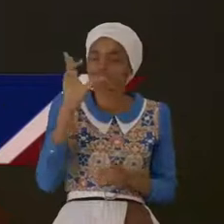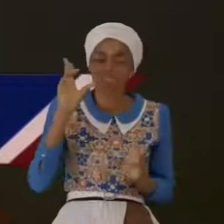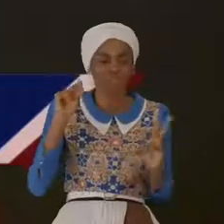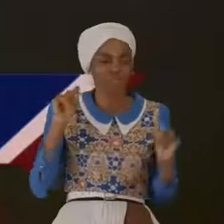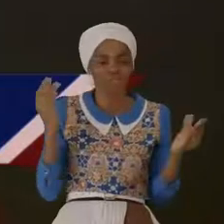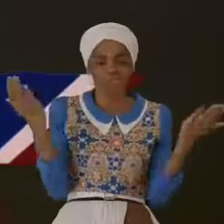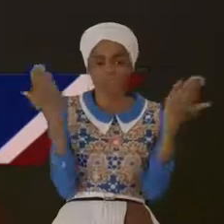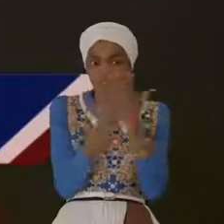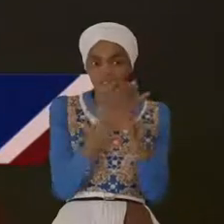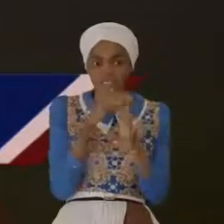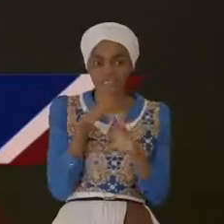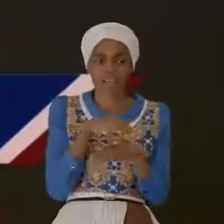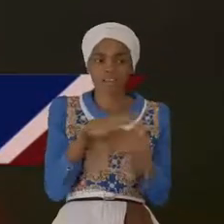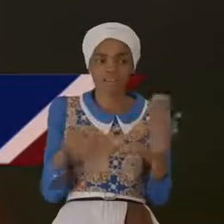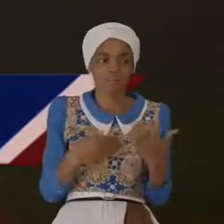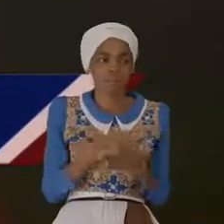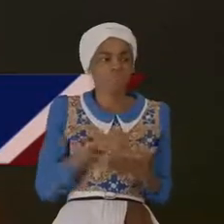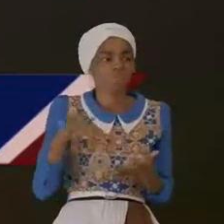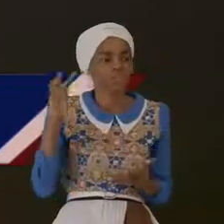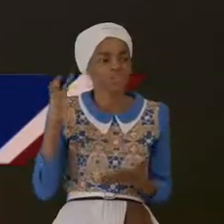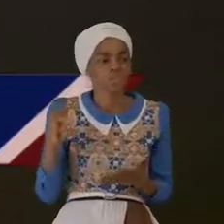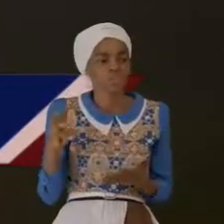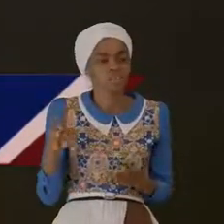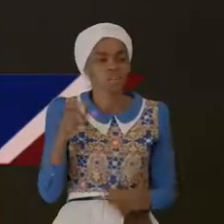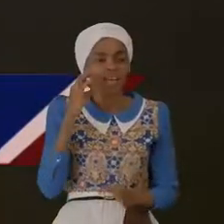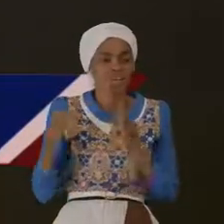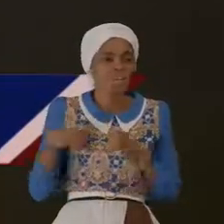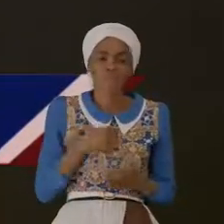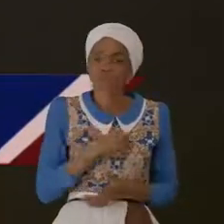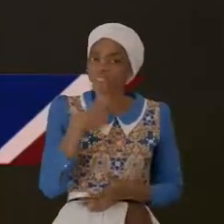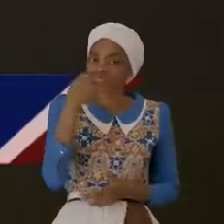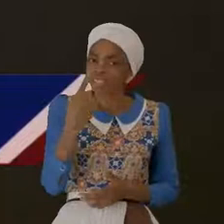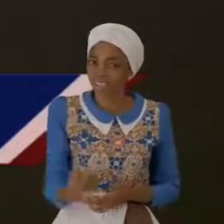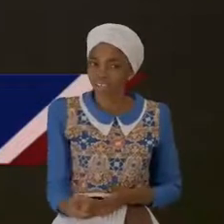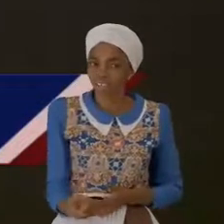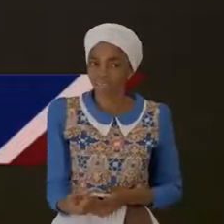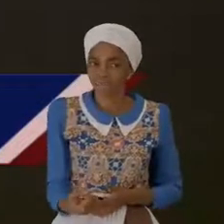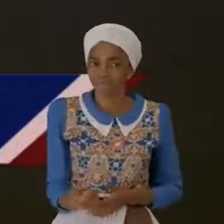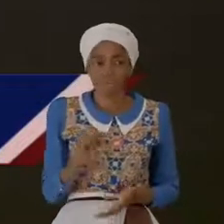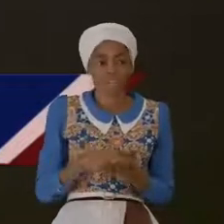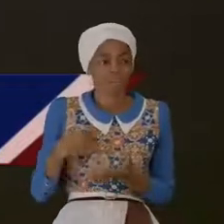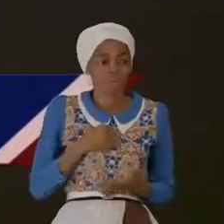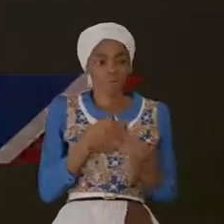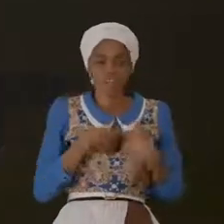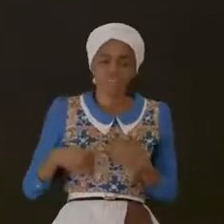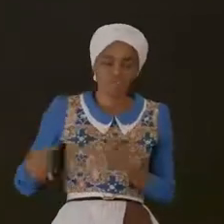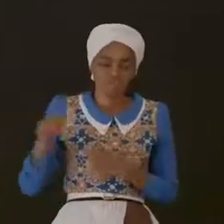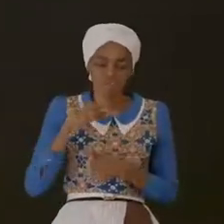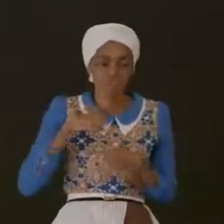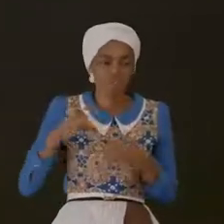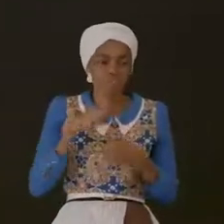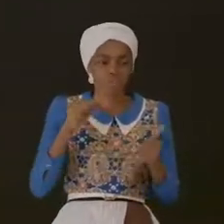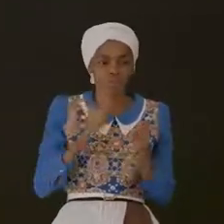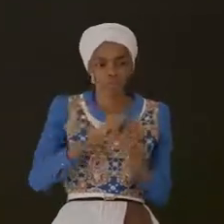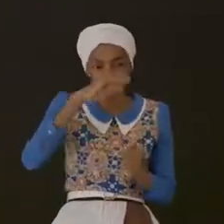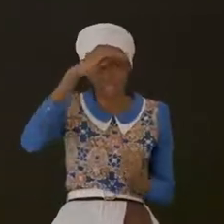de ténèbres. Verset 6. Si nous disons que nous sommes en